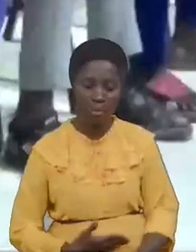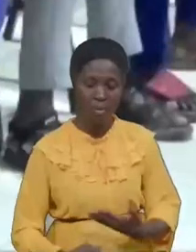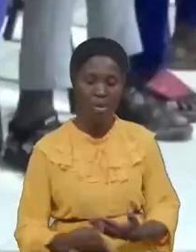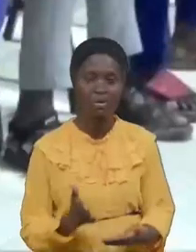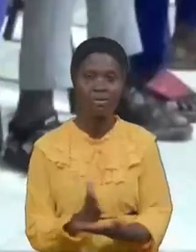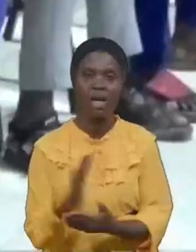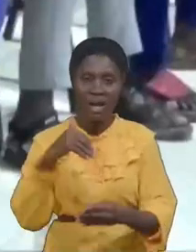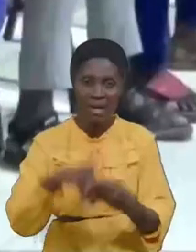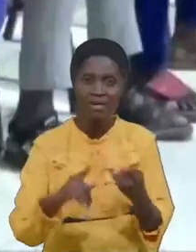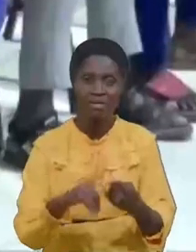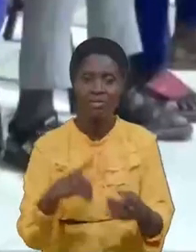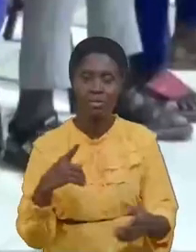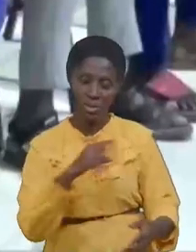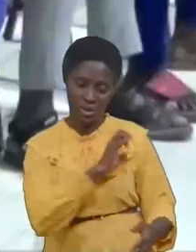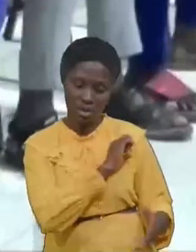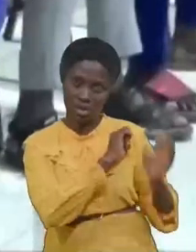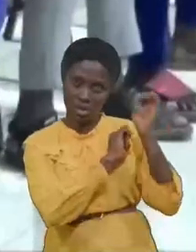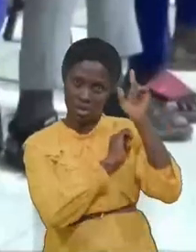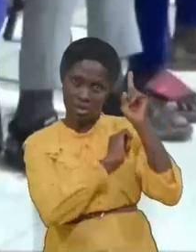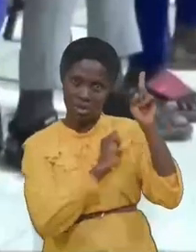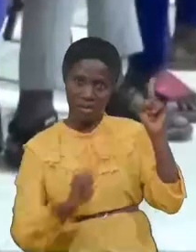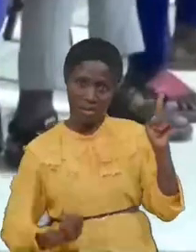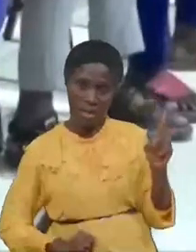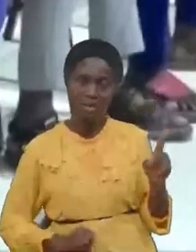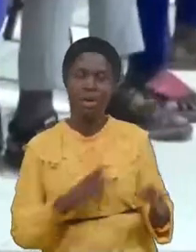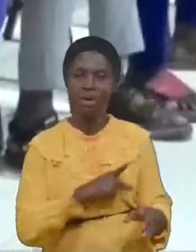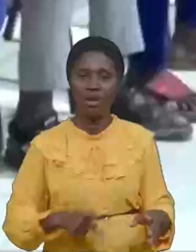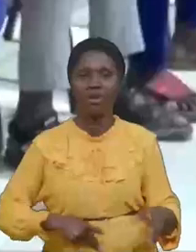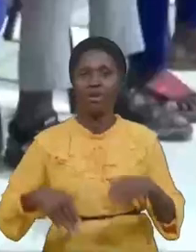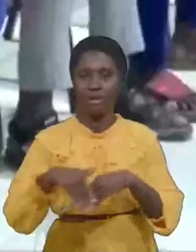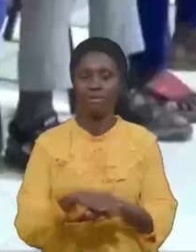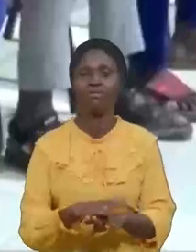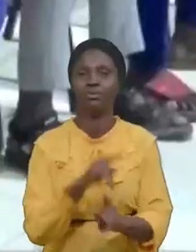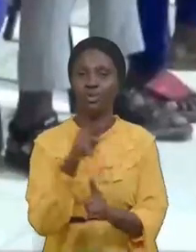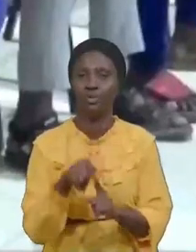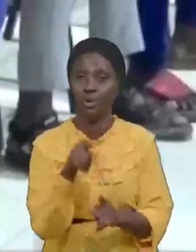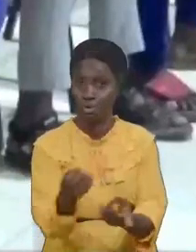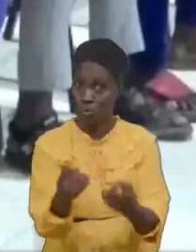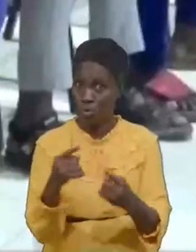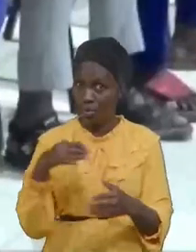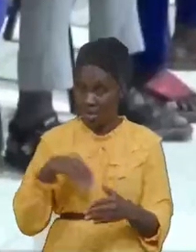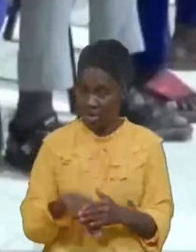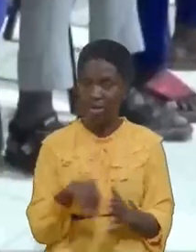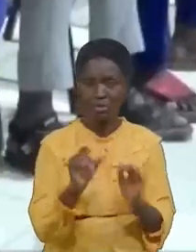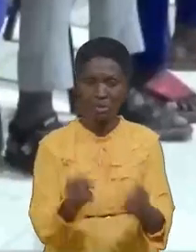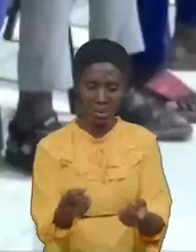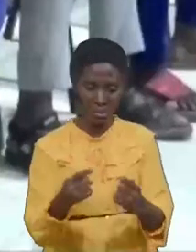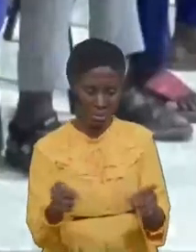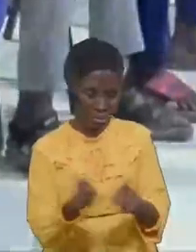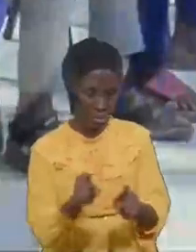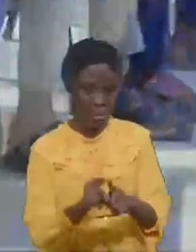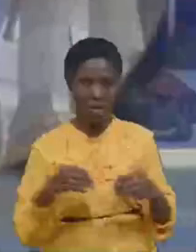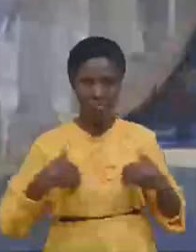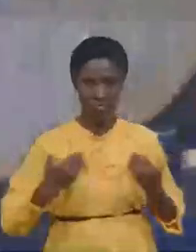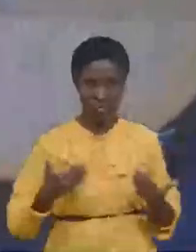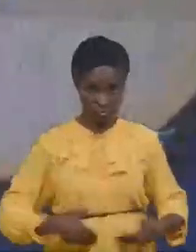d'Emmanuel. Lorsque vous venez, vous pouvez venir à tout moment, vous venez en tant que jeune, vous pouvez